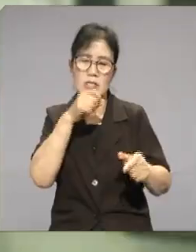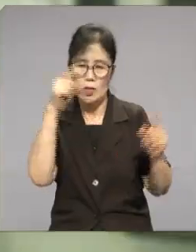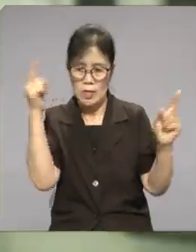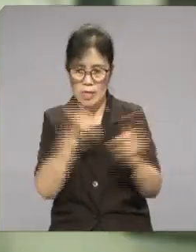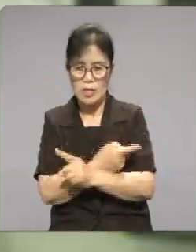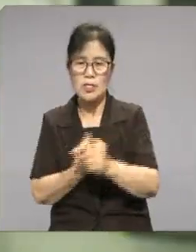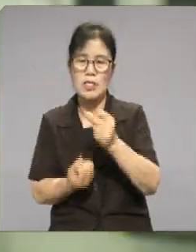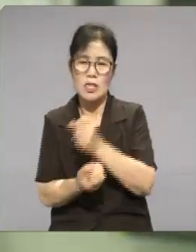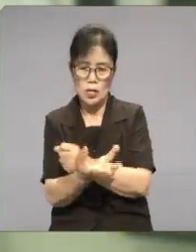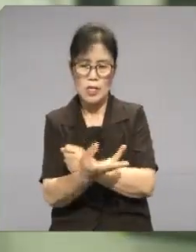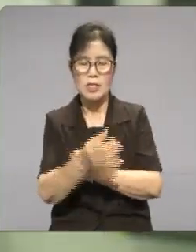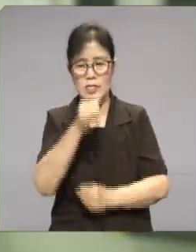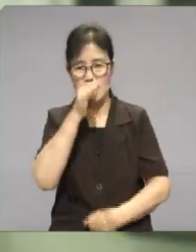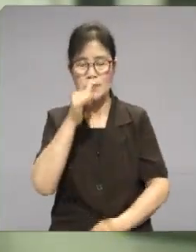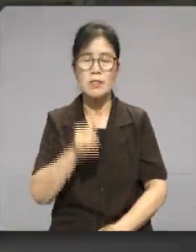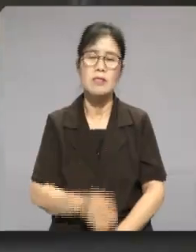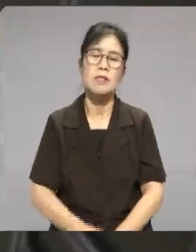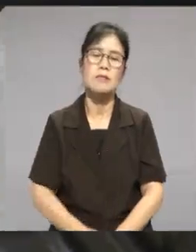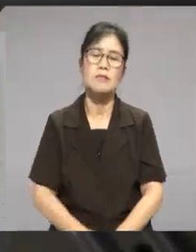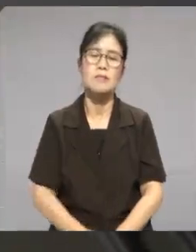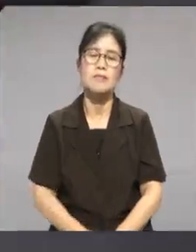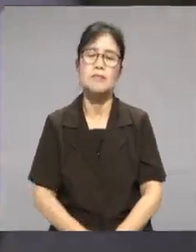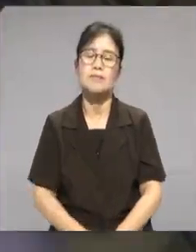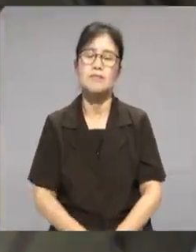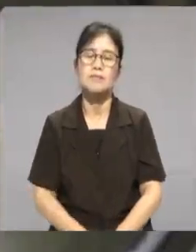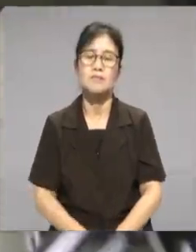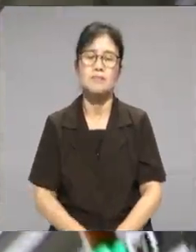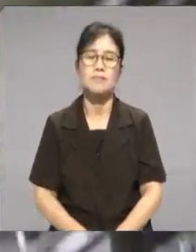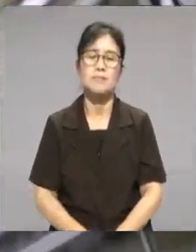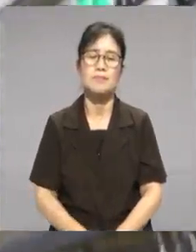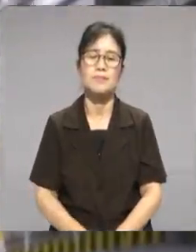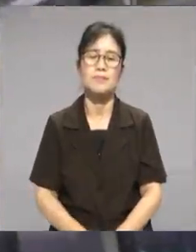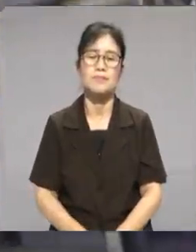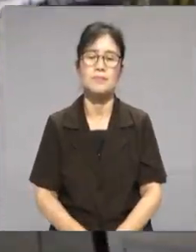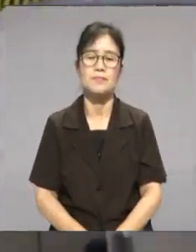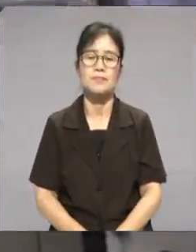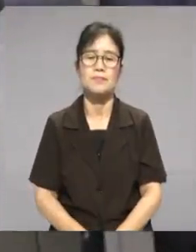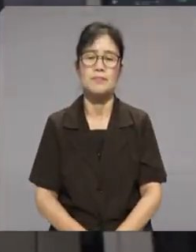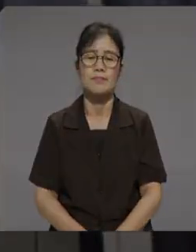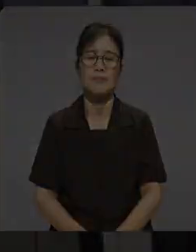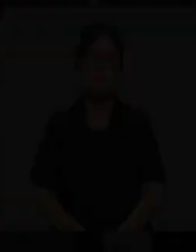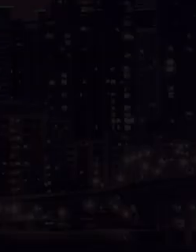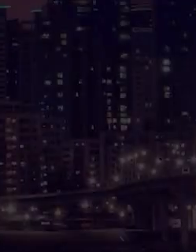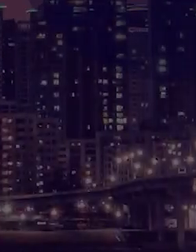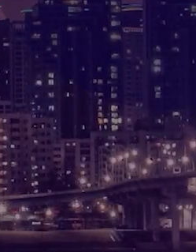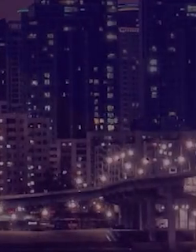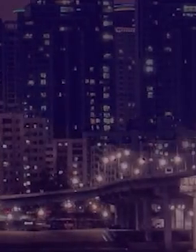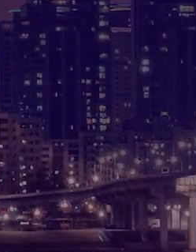영향을 끼친 것으로 분석됩니다. OBS 뉴스 유승열입니다.